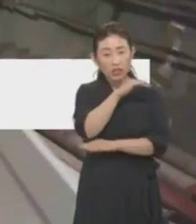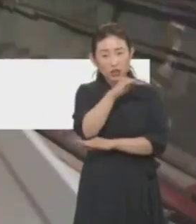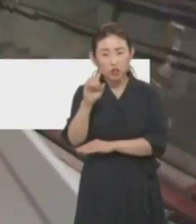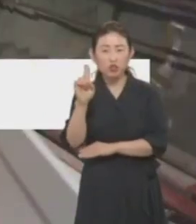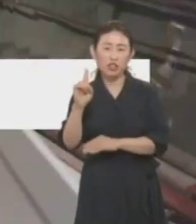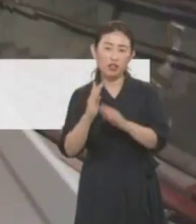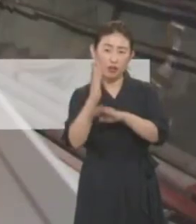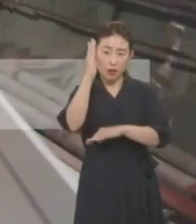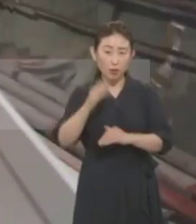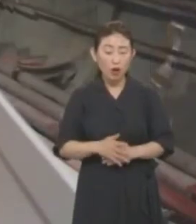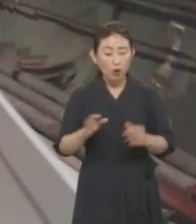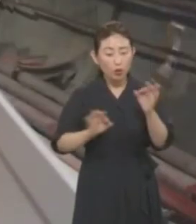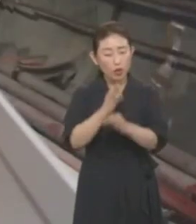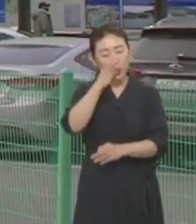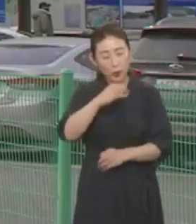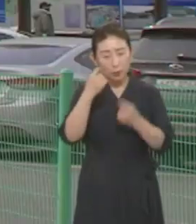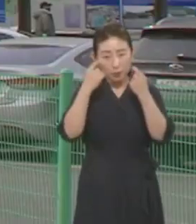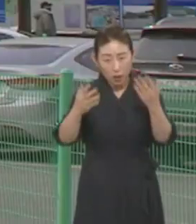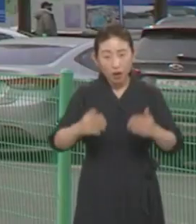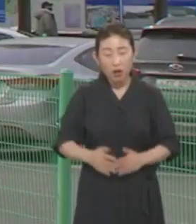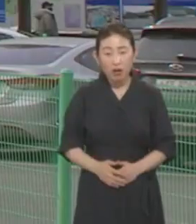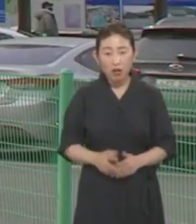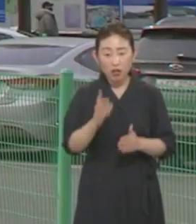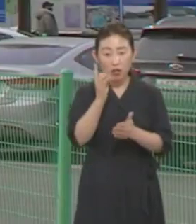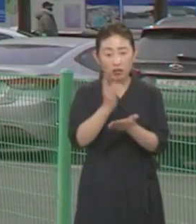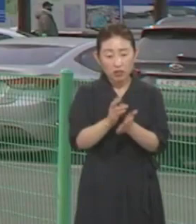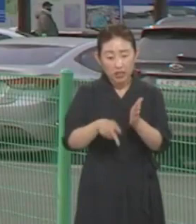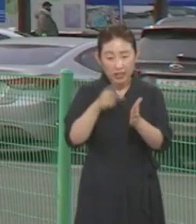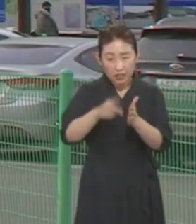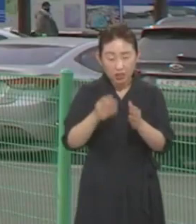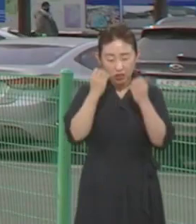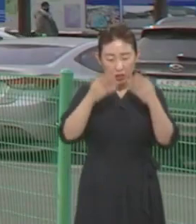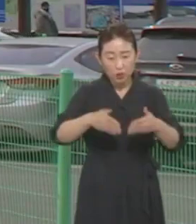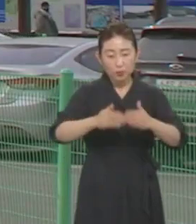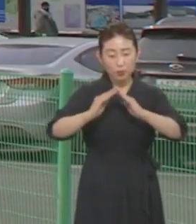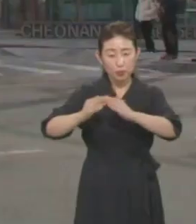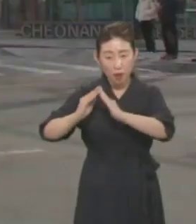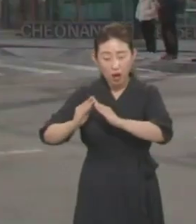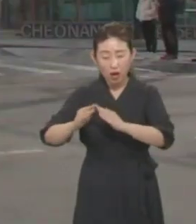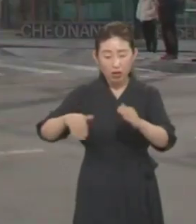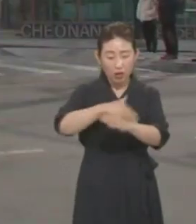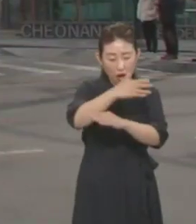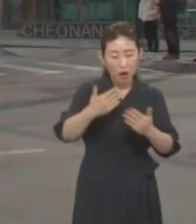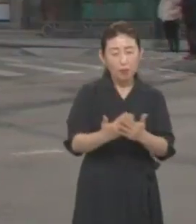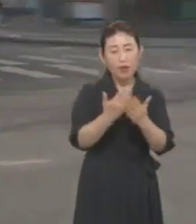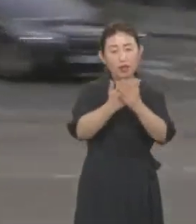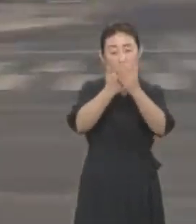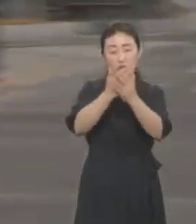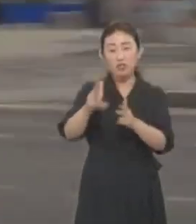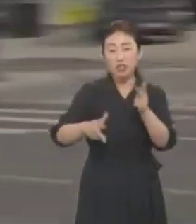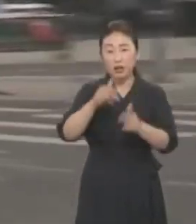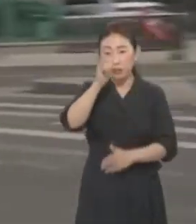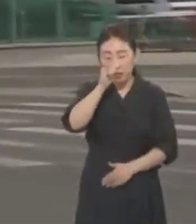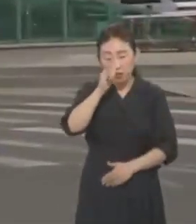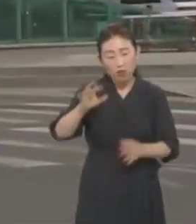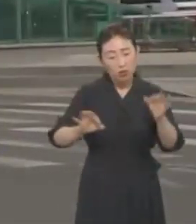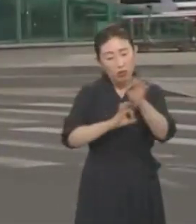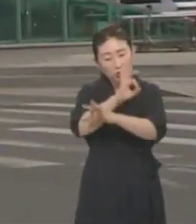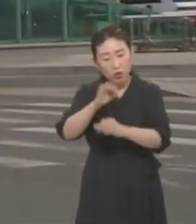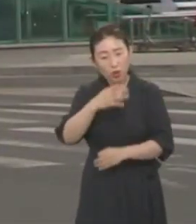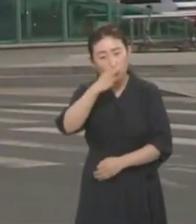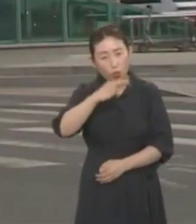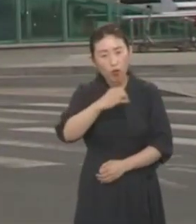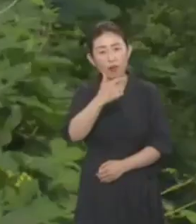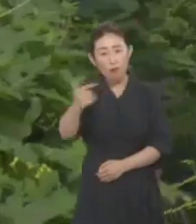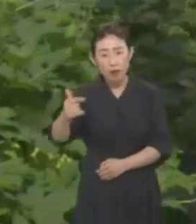걸로 나타났습니다. 여기에 천안역 증개축공사와 역 주변 도시재생혁신지구 사업으로 경제성도 더